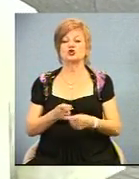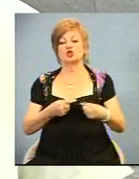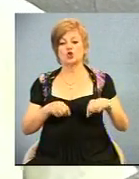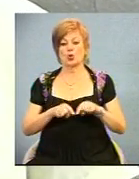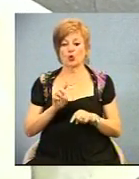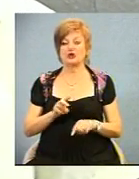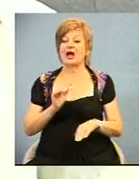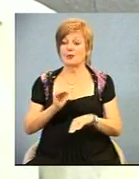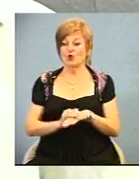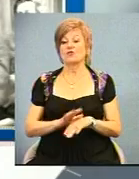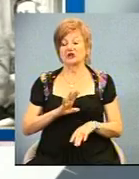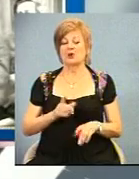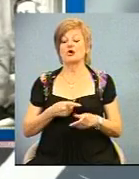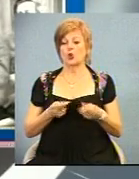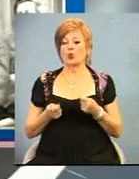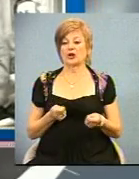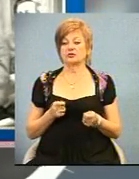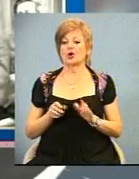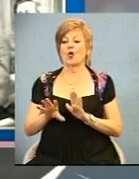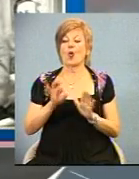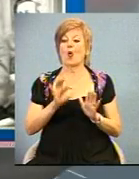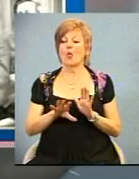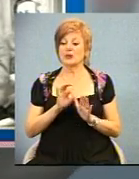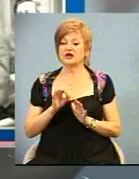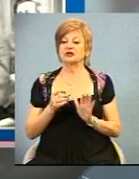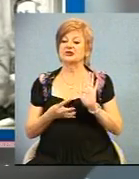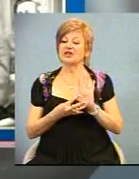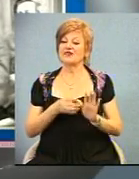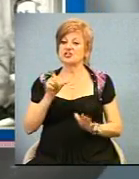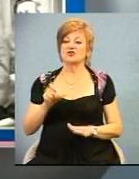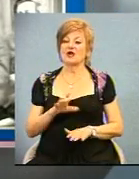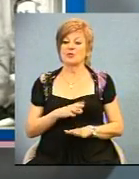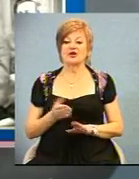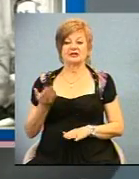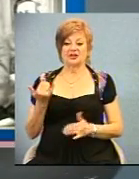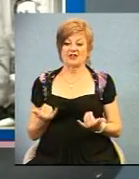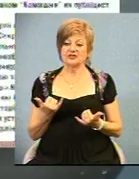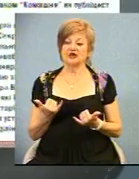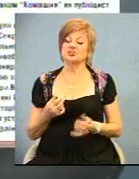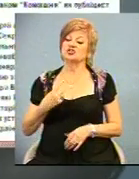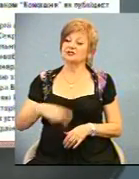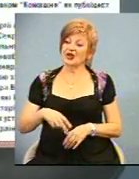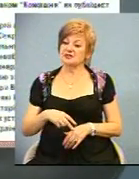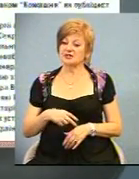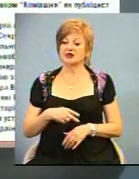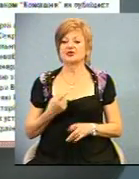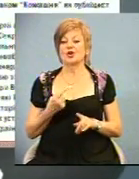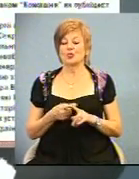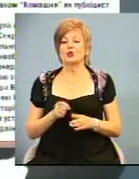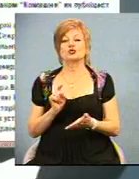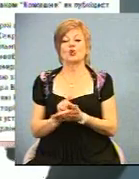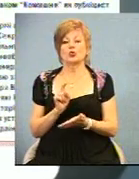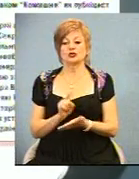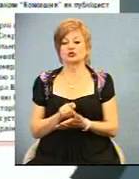якось, але по факту це був уряд. Обраних урядовців було 9. В нинішньому уряді більше як 20. Перегукуються й посади.